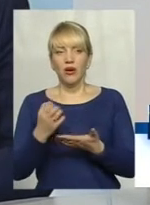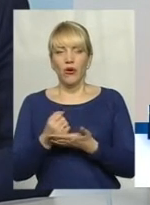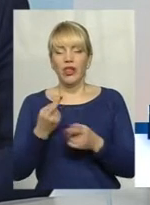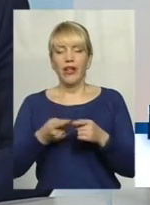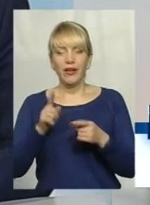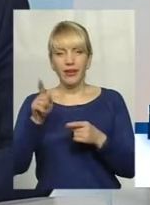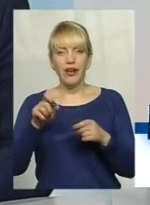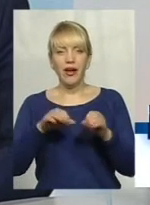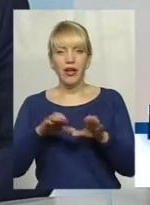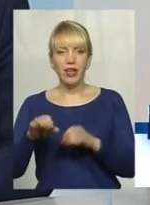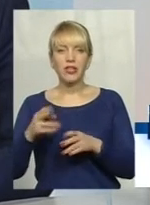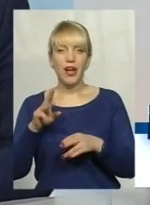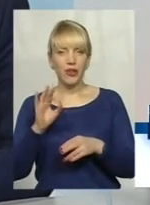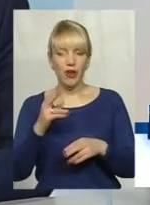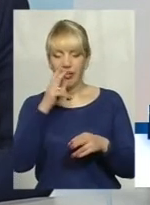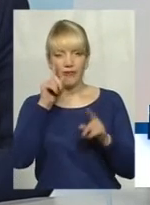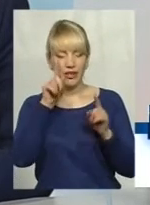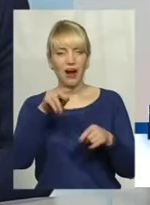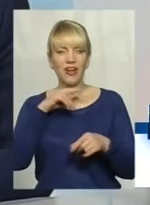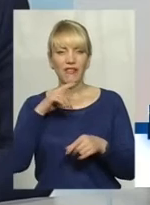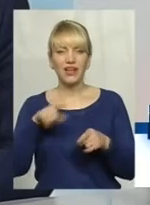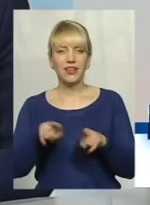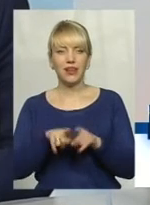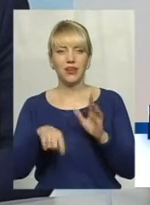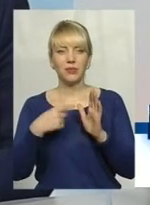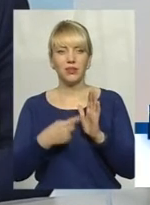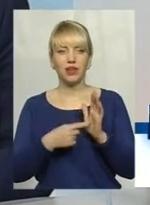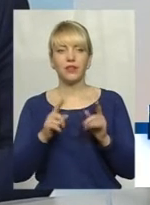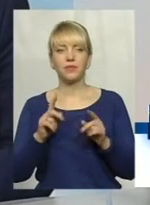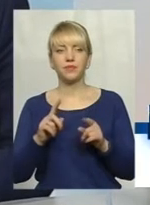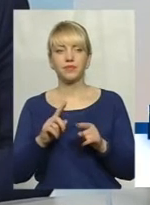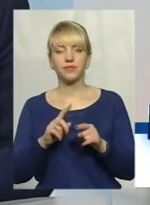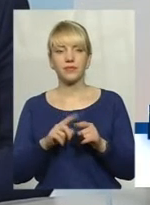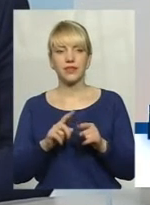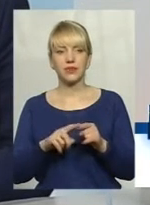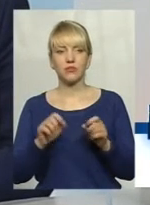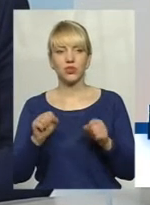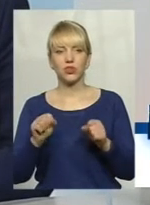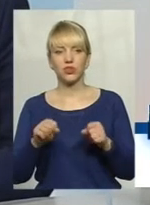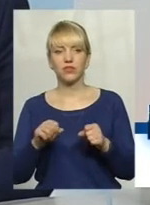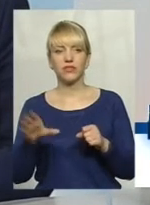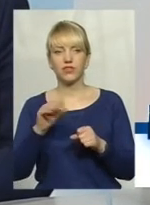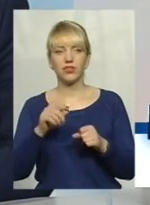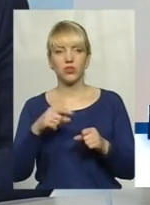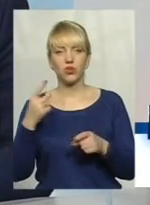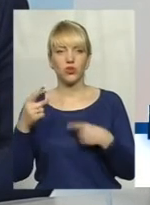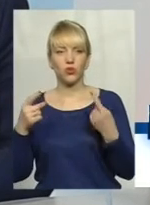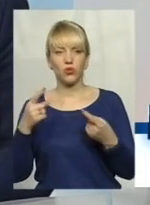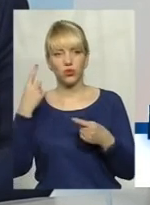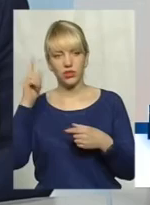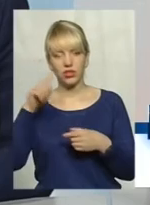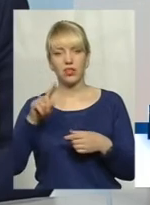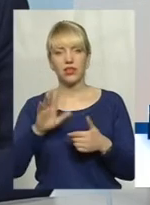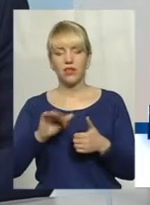рішення, то звертаю увагу на такі питання прокуратура. Можливо, ну, в селі всі один одного знають, і не виключено, що